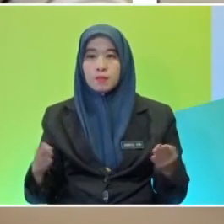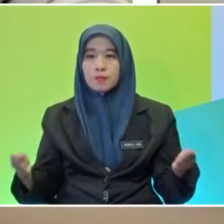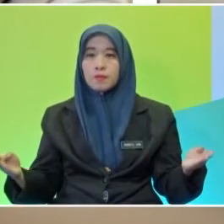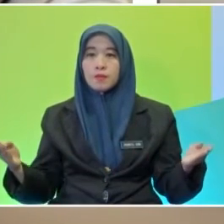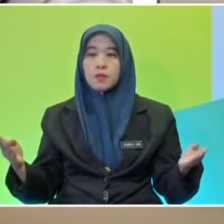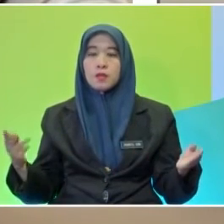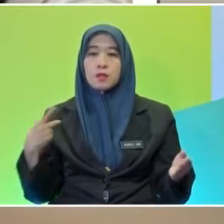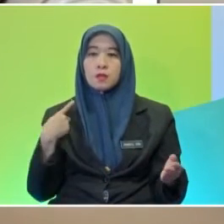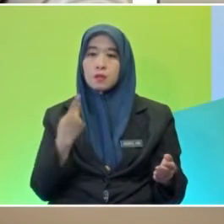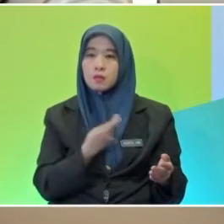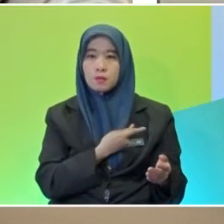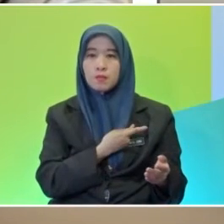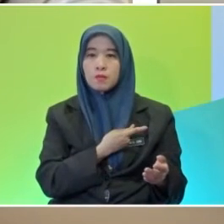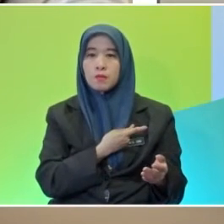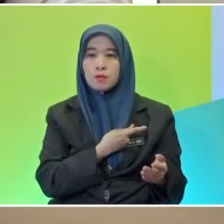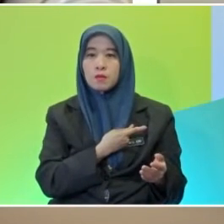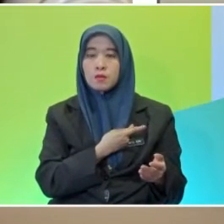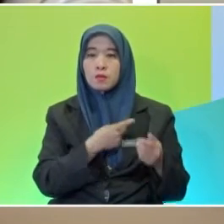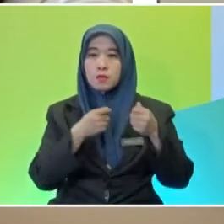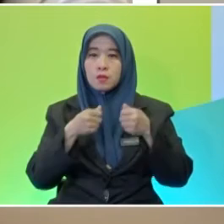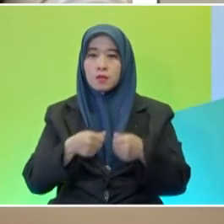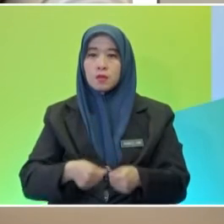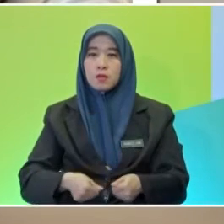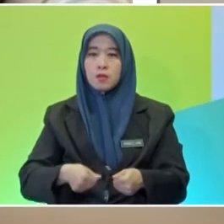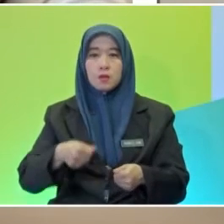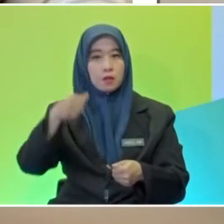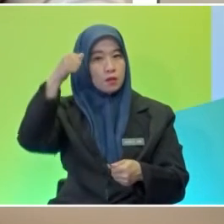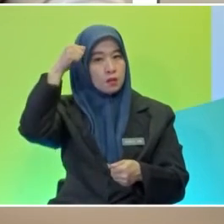kita tetap diingat